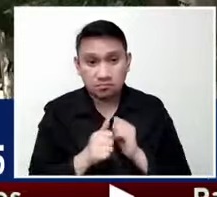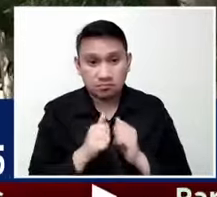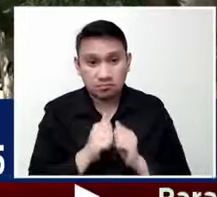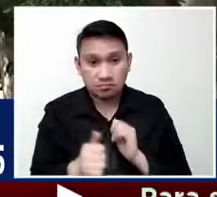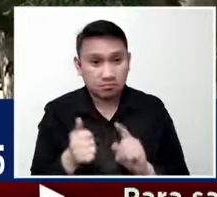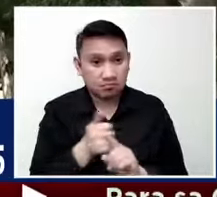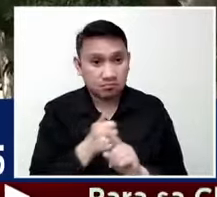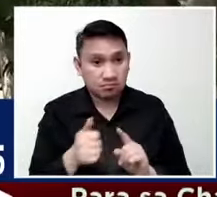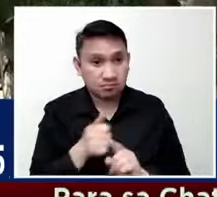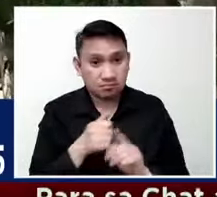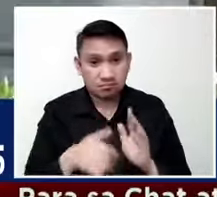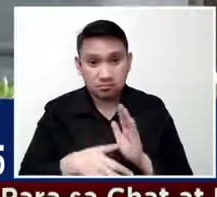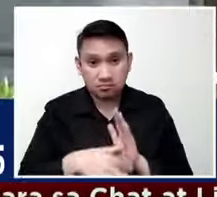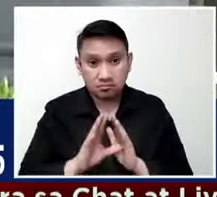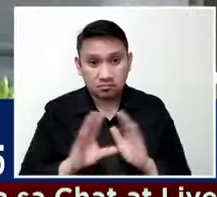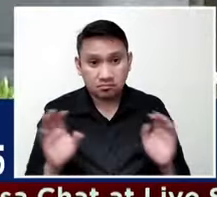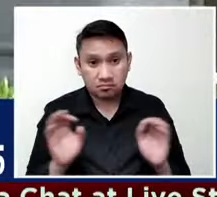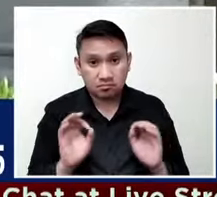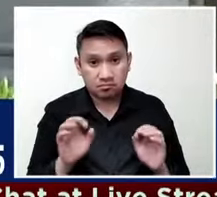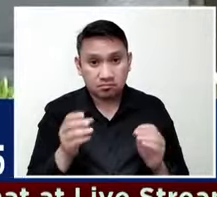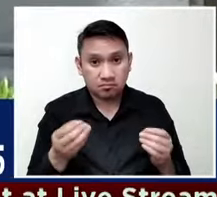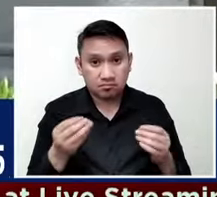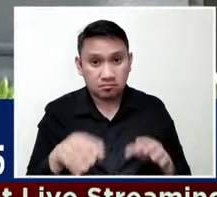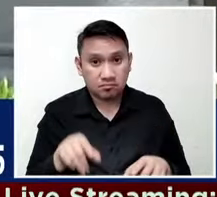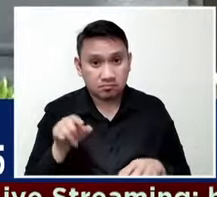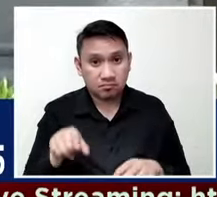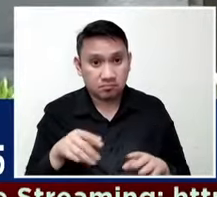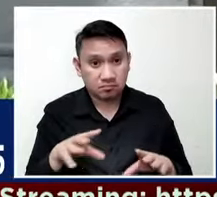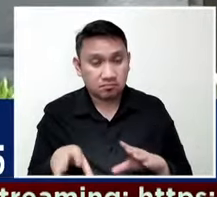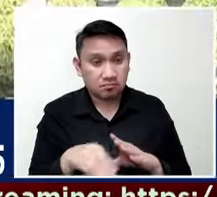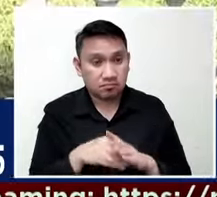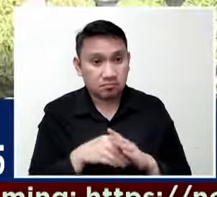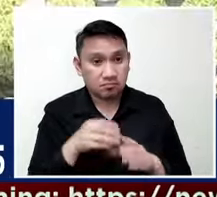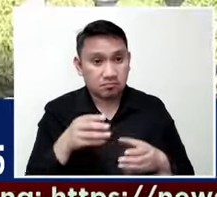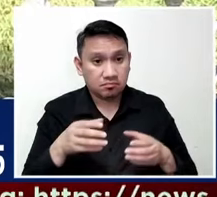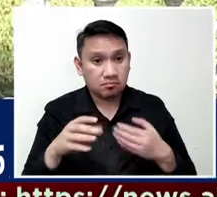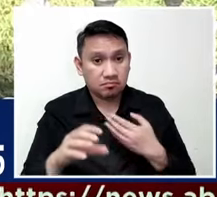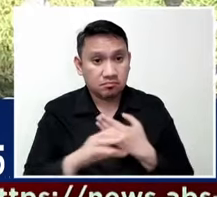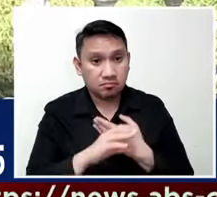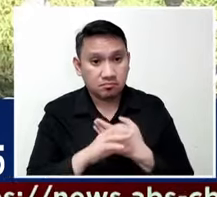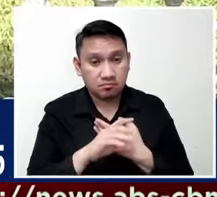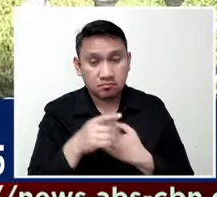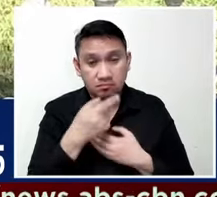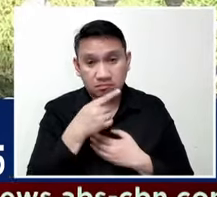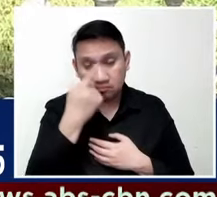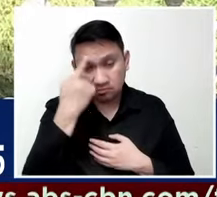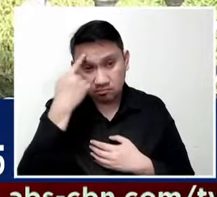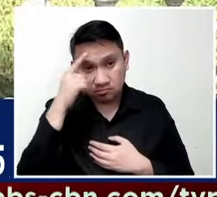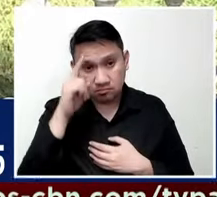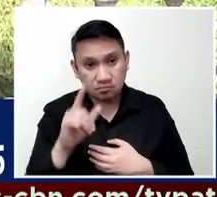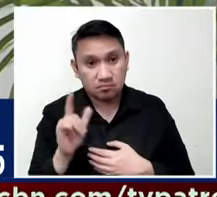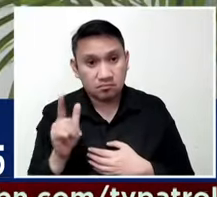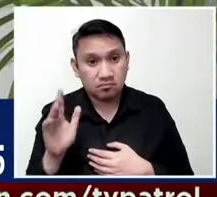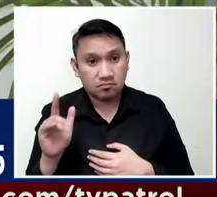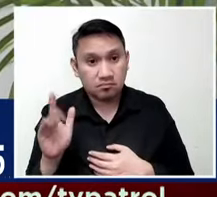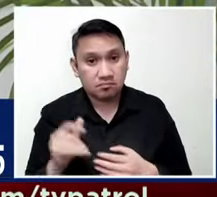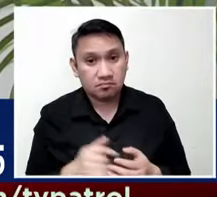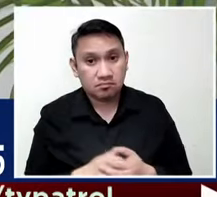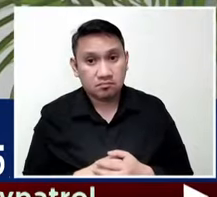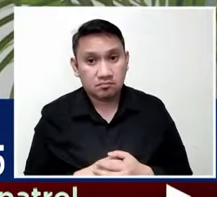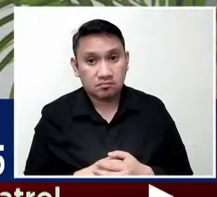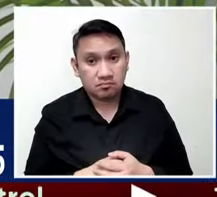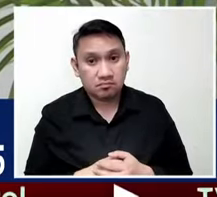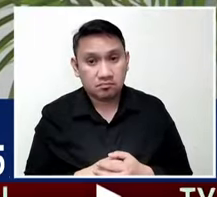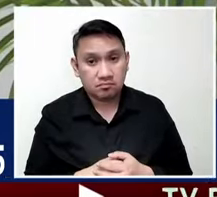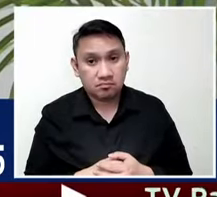COMELEC ay wala ng bisa ang pinasok na kontrata sa Miro Systems para sa halalan 2025.